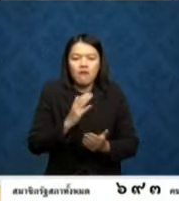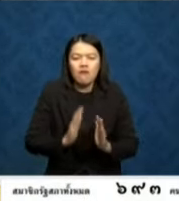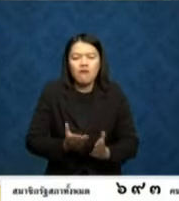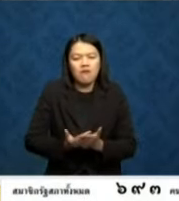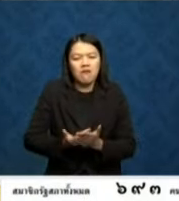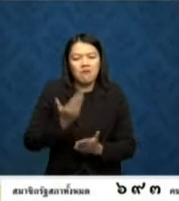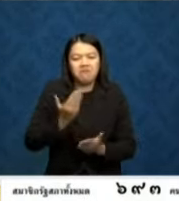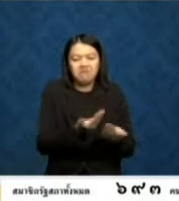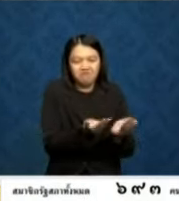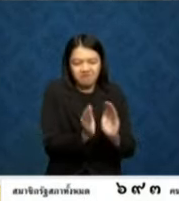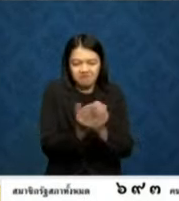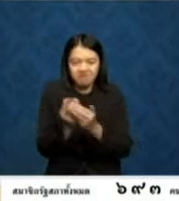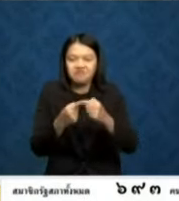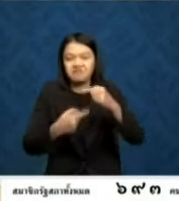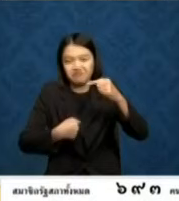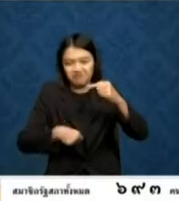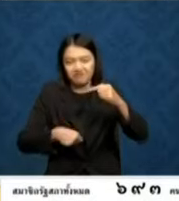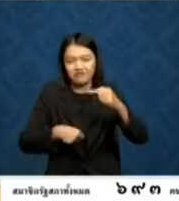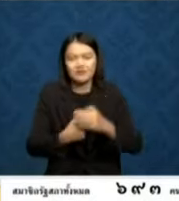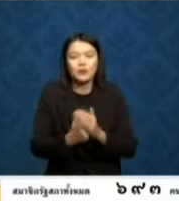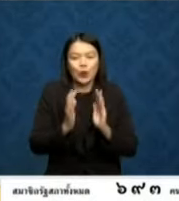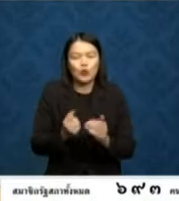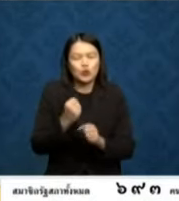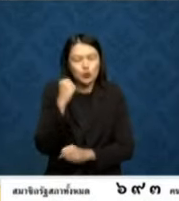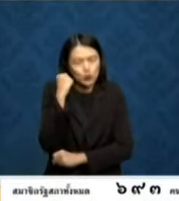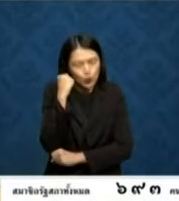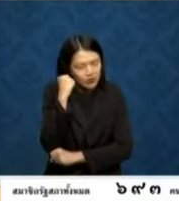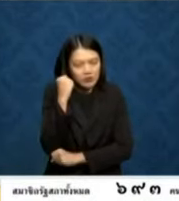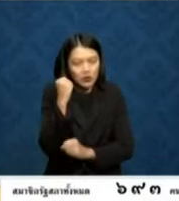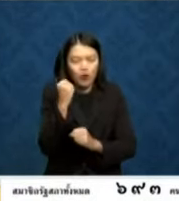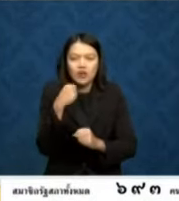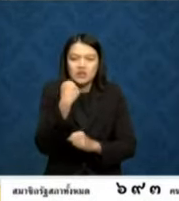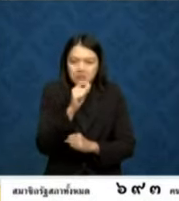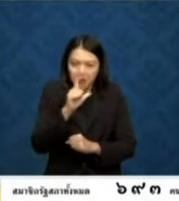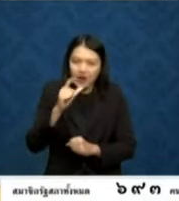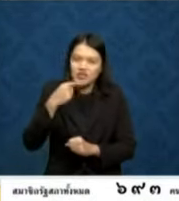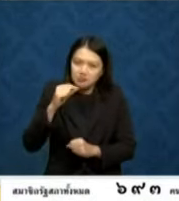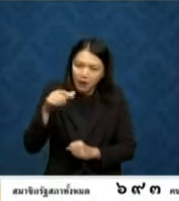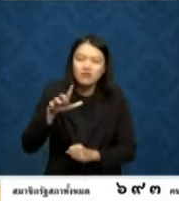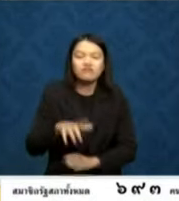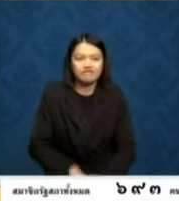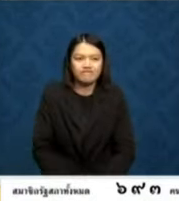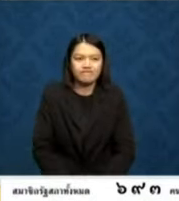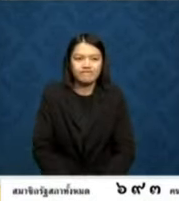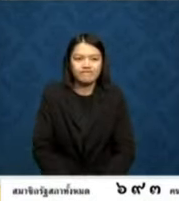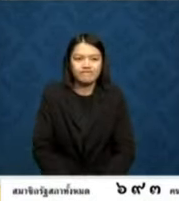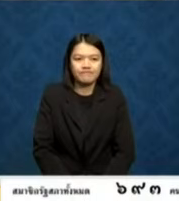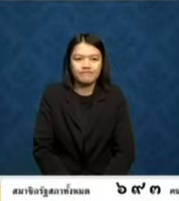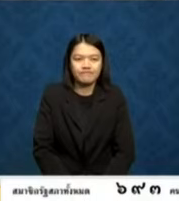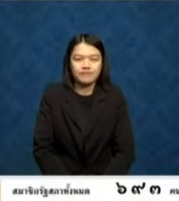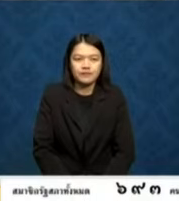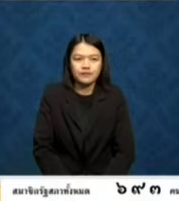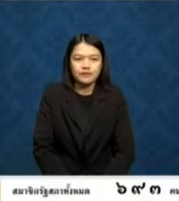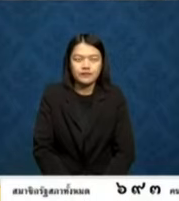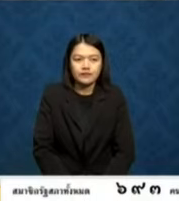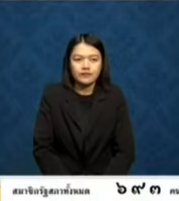าเราเข้าร่วมรัฐบาลอ่ะกลับเอาพรรคที่งดออกเสียงเข้าร่วมรัฐบาลท่านว่าอะไรท่านเปรียบเปรยกับ มันหุงข้าวอ่ะนั่งเ